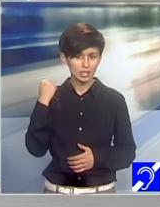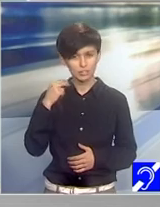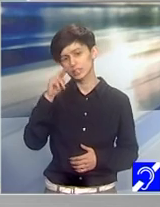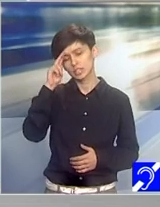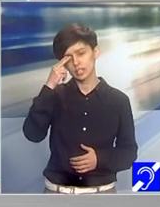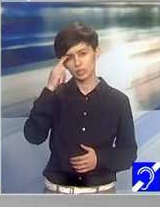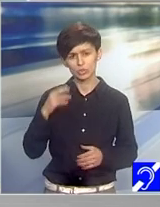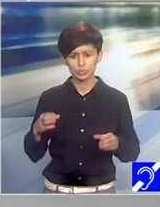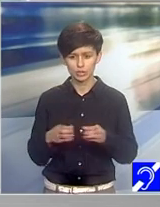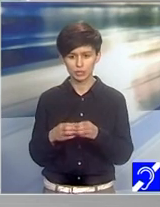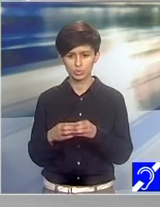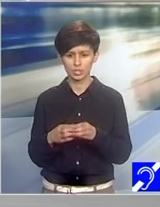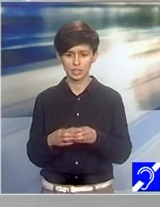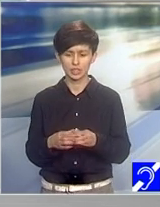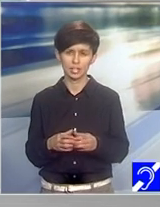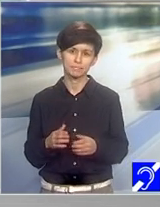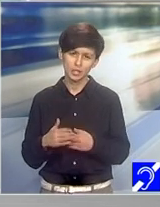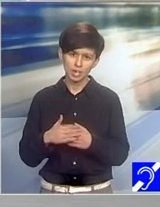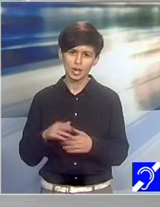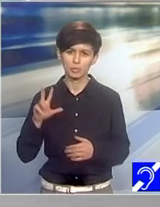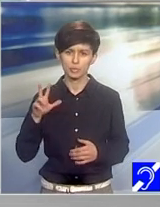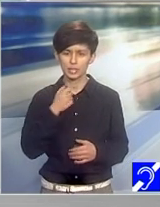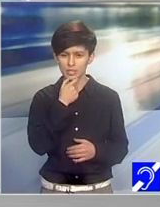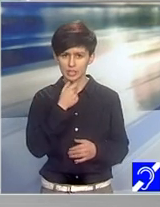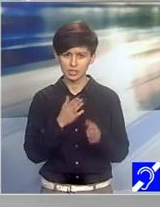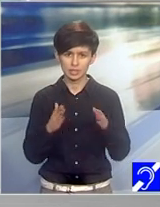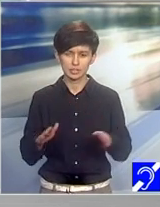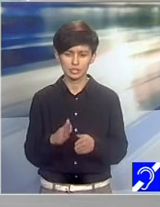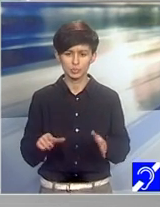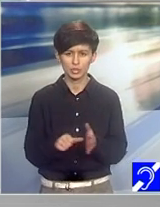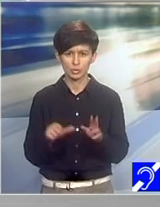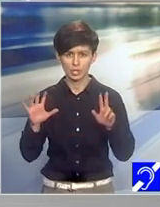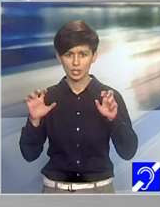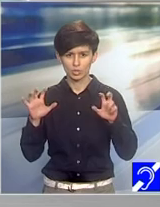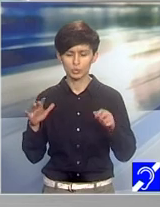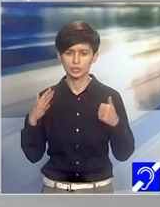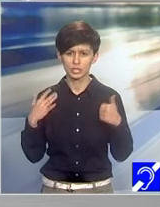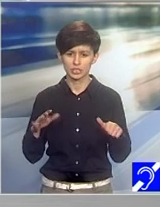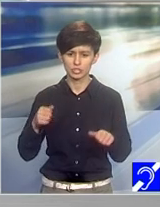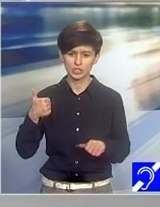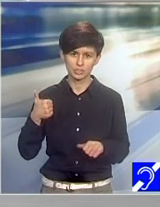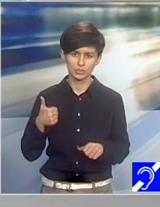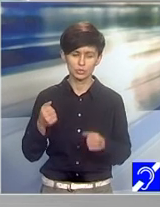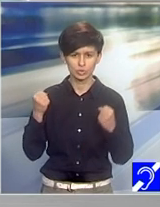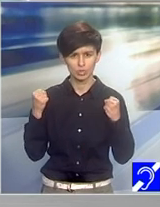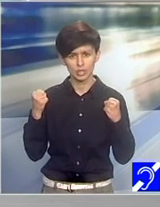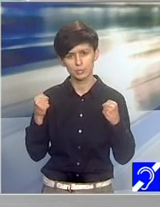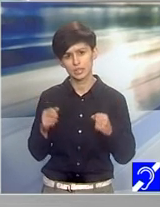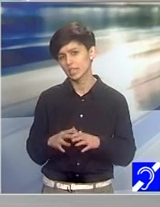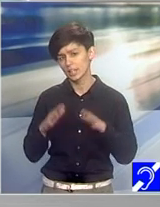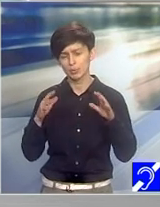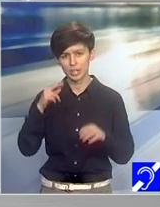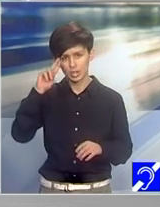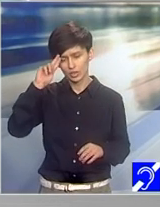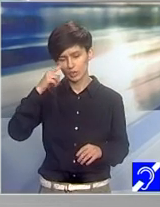Practic după 2 ani și jumătate, aproape 3 ani, în decembrie 1861, marile puteri au recunoscut faptul că